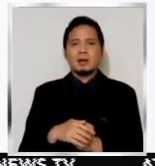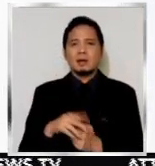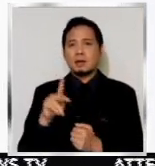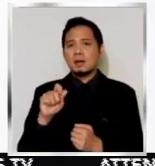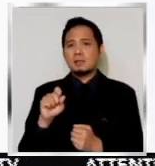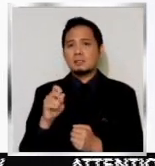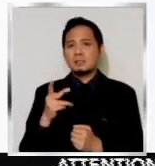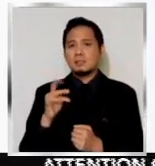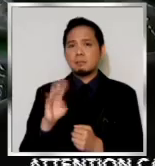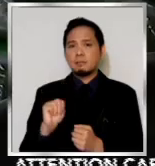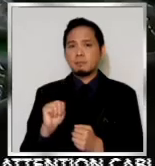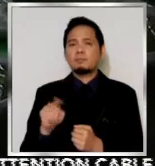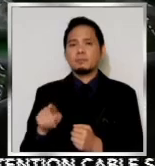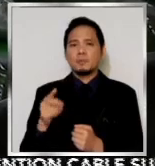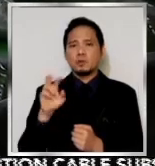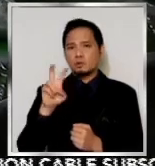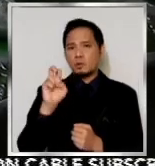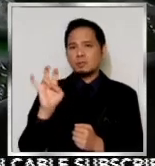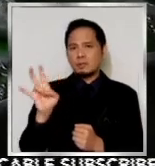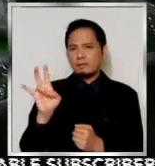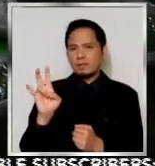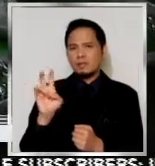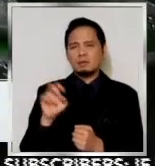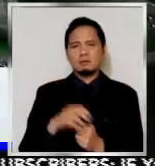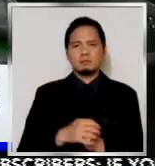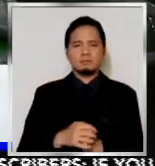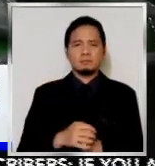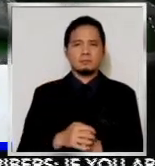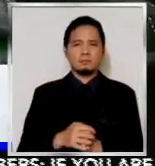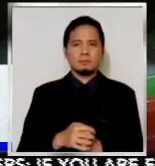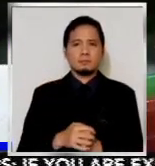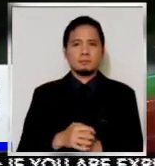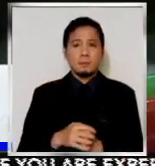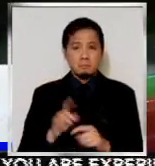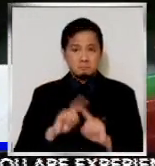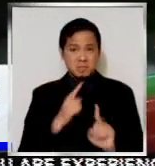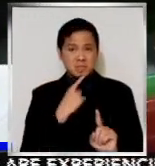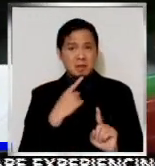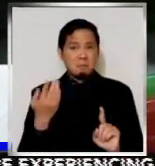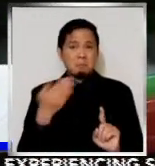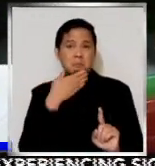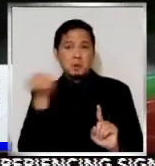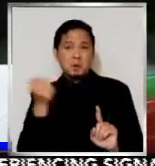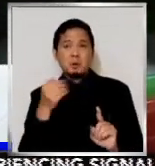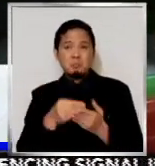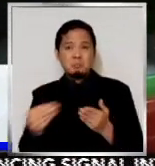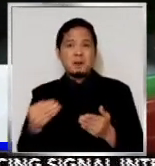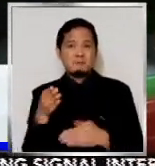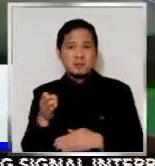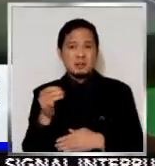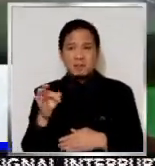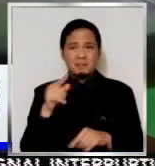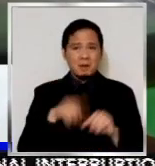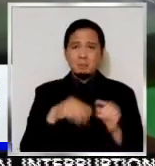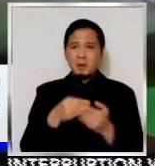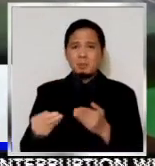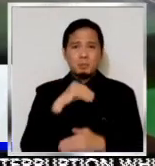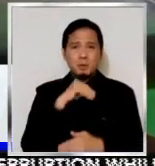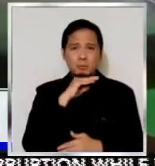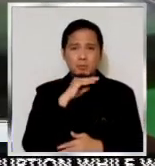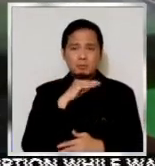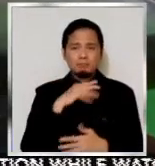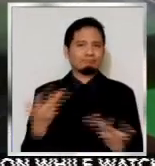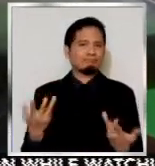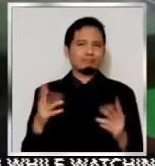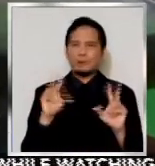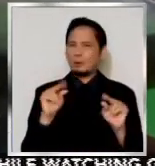270 hanggang 330. Eh, baka sabihin nyo, eh di mag-isda ka na lang kung hindi mo kaya ang baboy. Hindi ganun yun kasimple